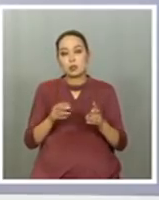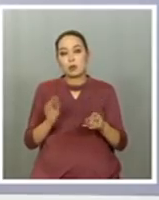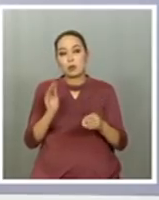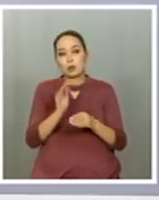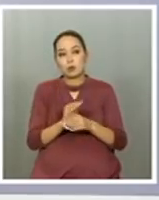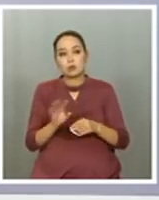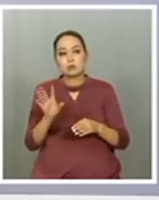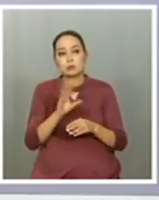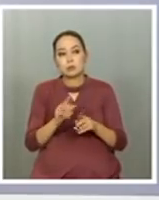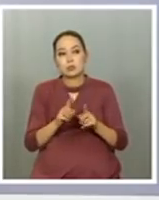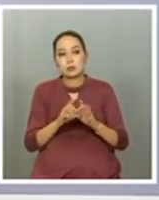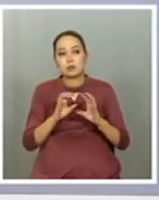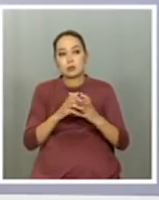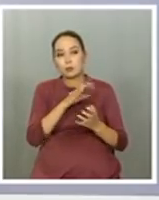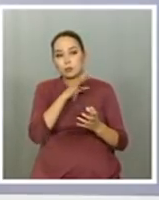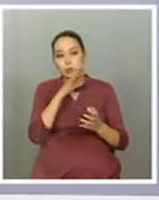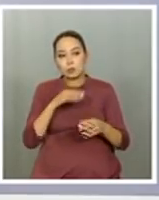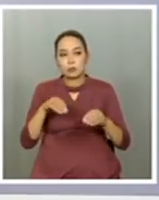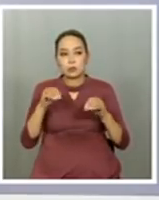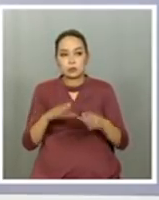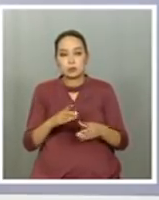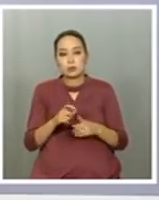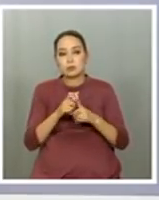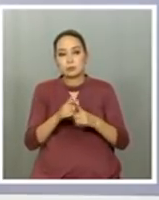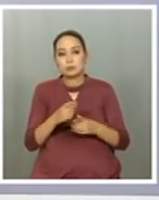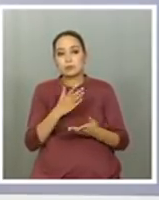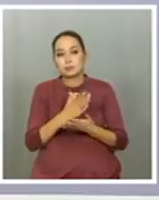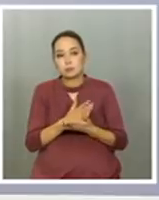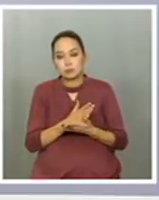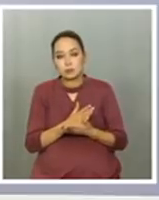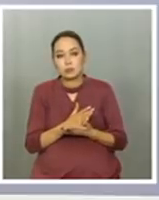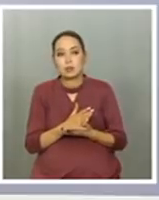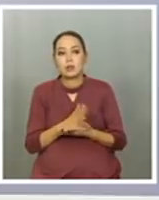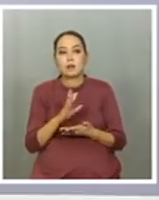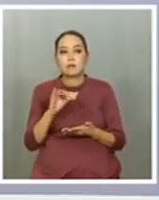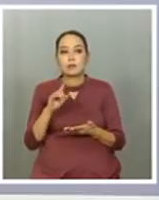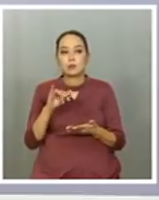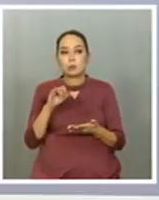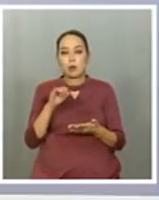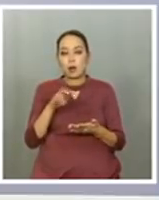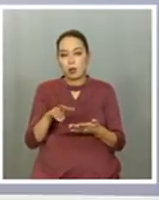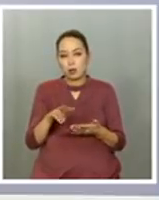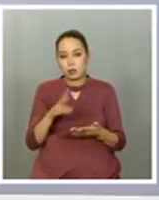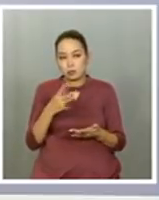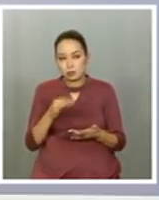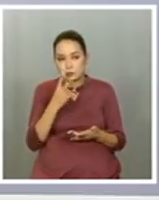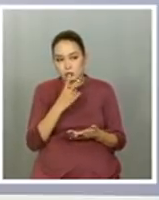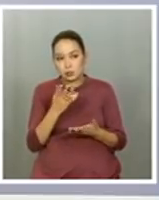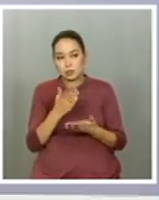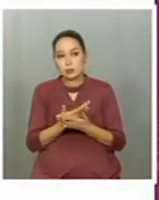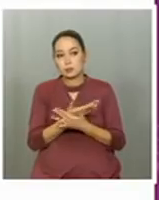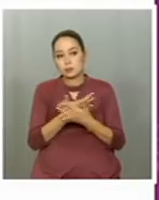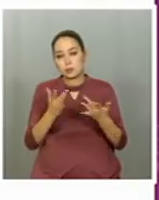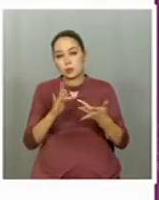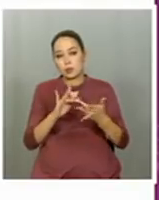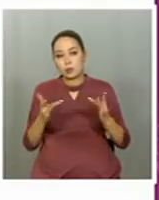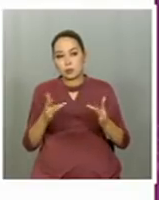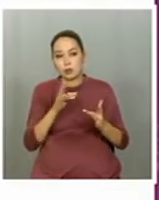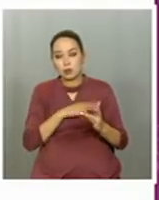шешімдерді ұсынады. Мысалы, визуалды құрастырушылар, әмбебап онлайн қызметтер